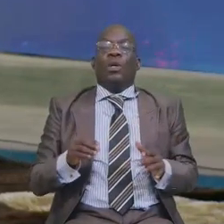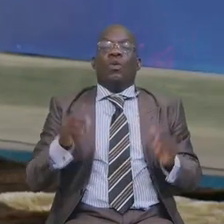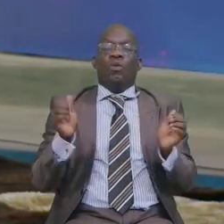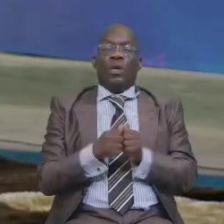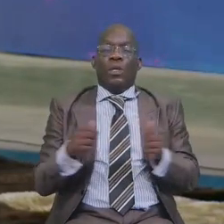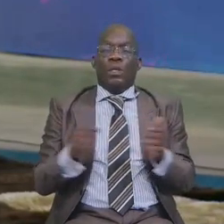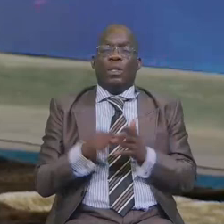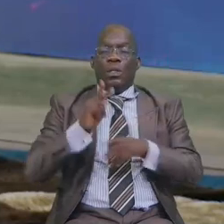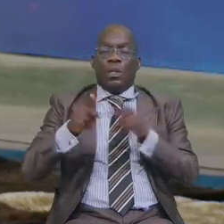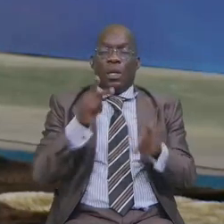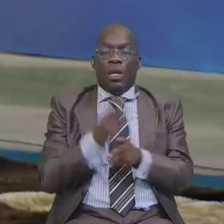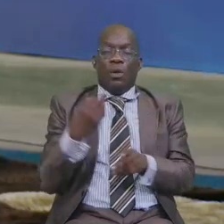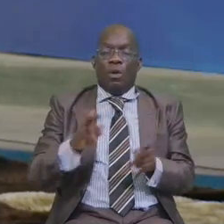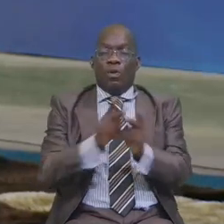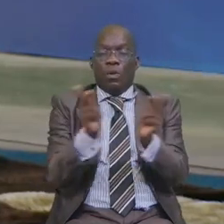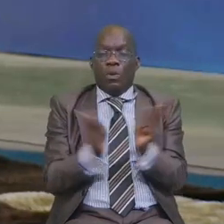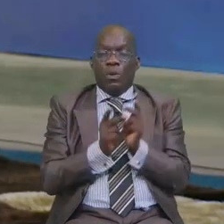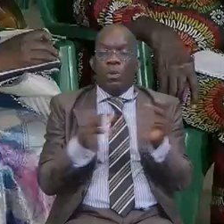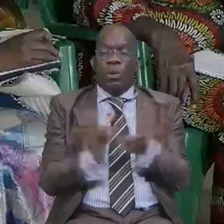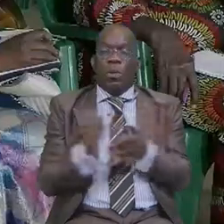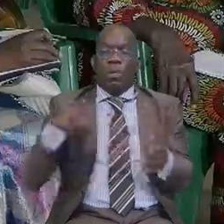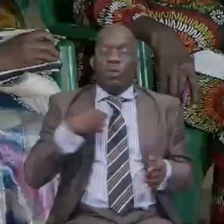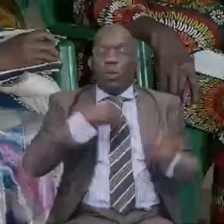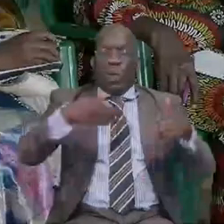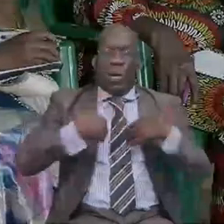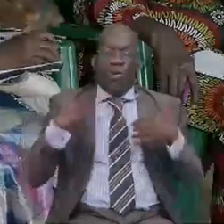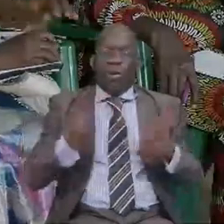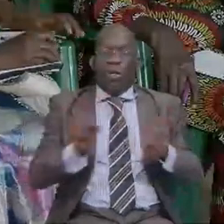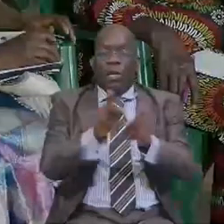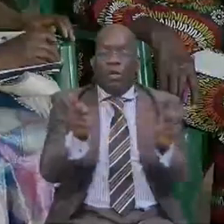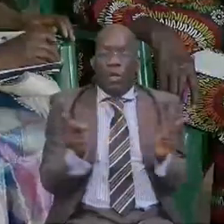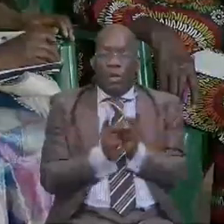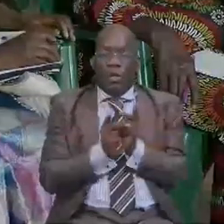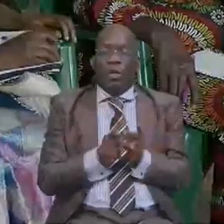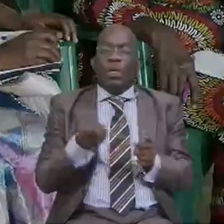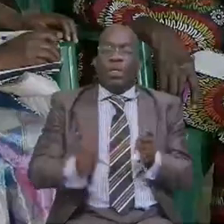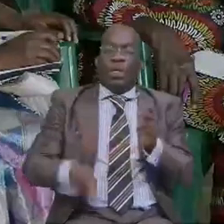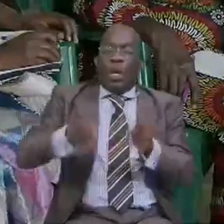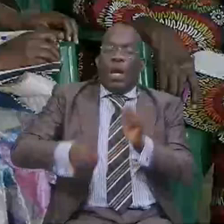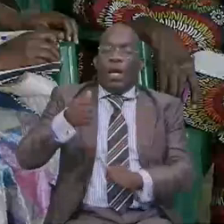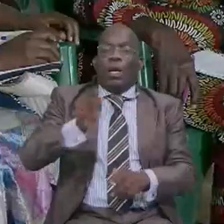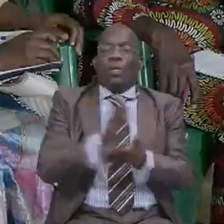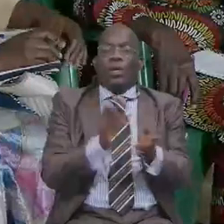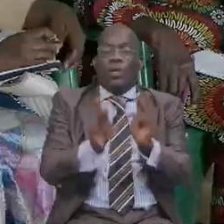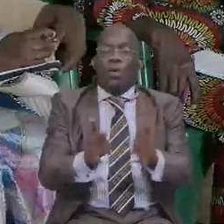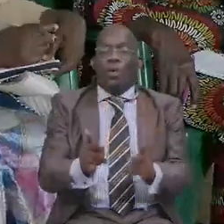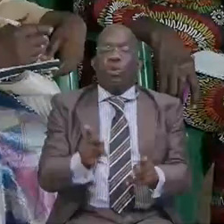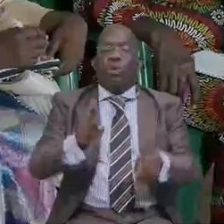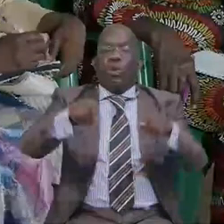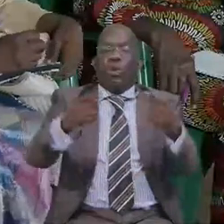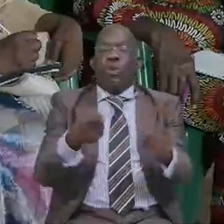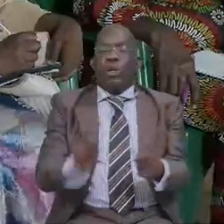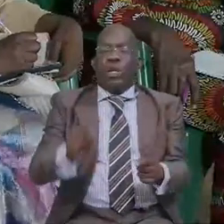position, avec ce type de position que nous avons? Et plus certaines personnes montent, moins ils